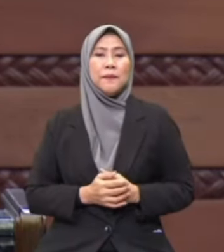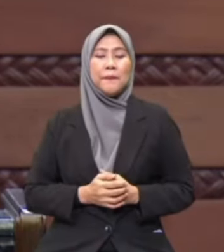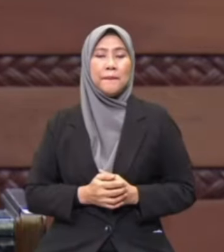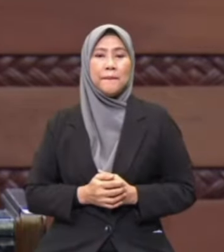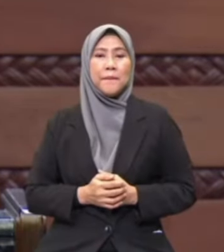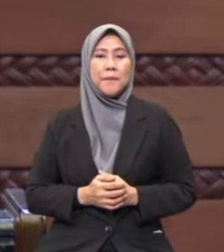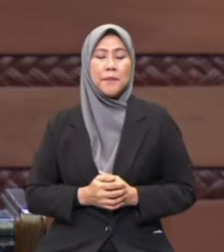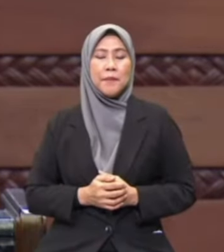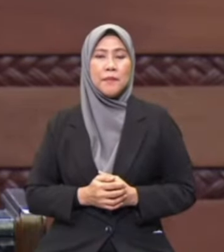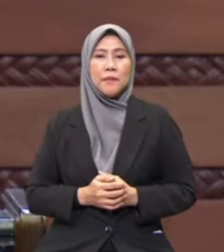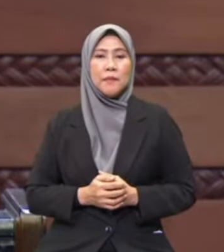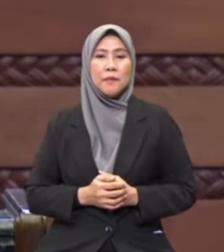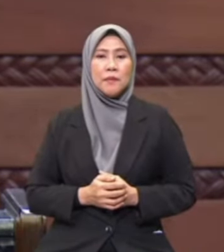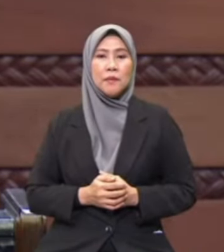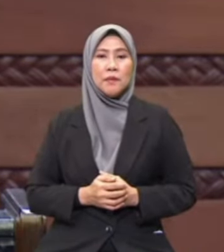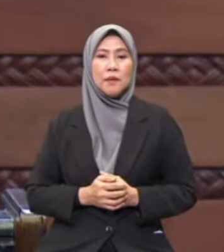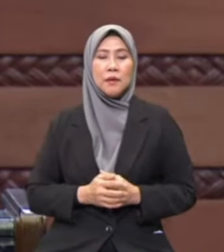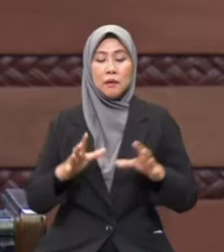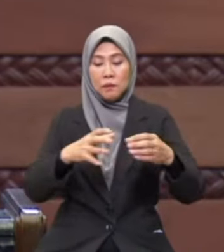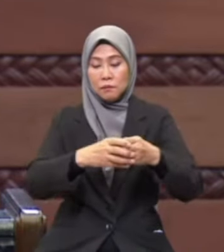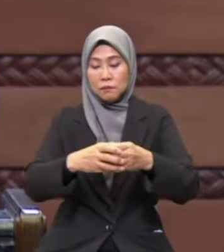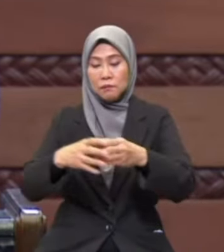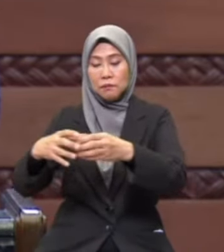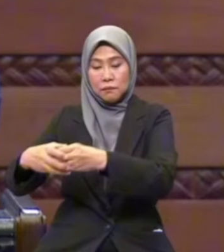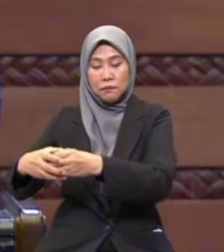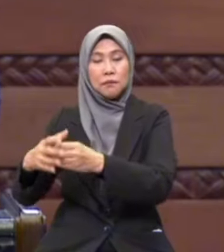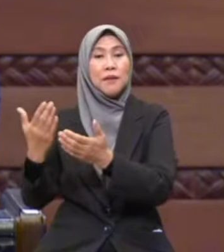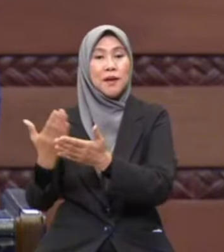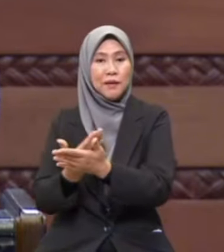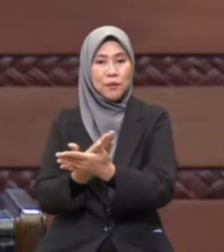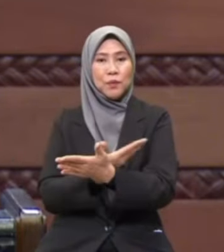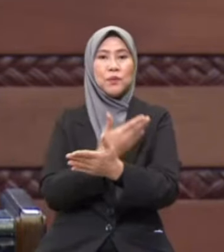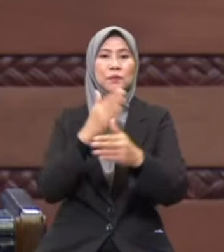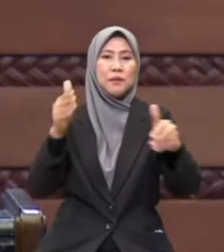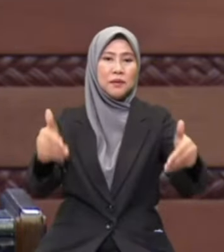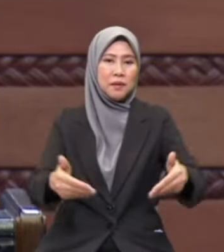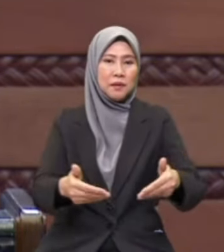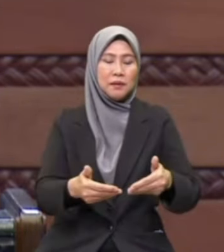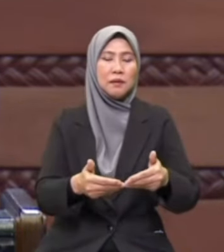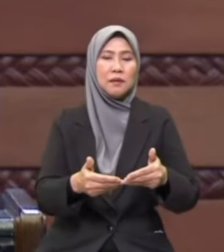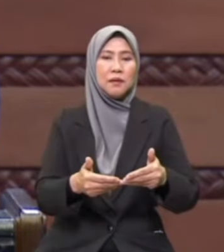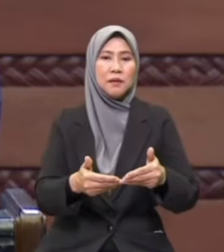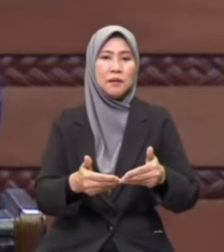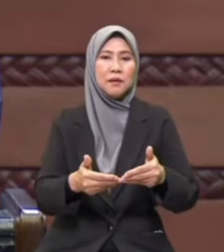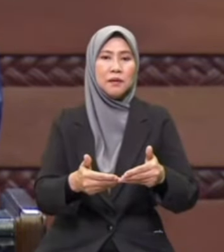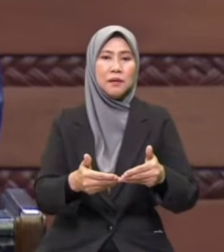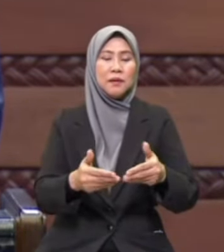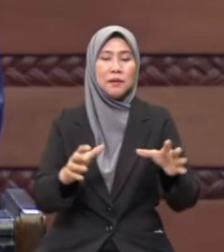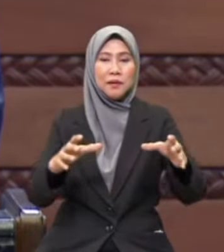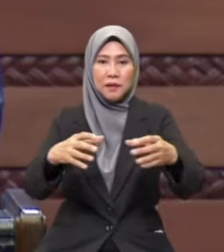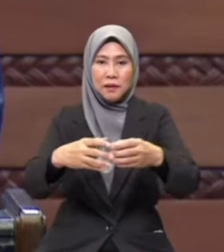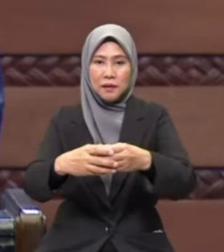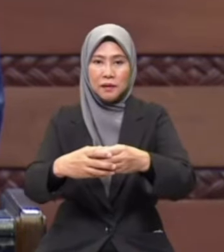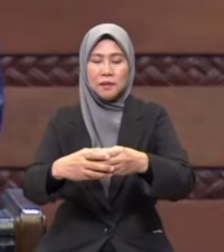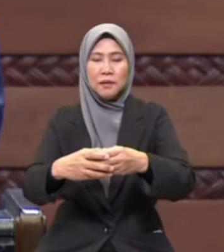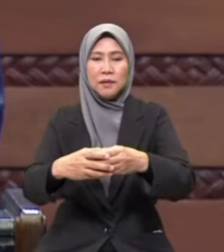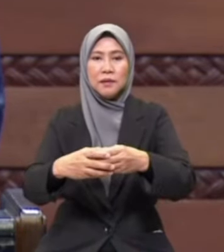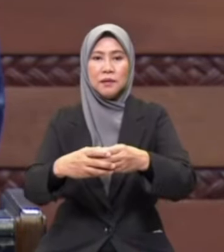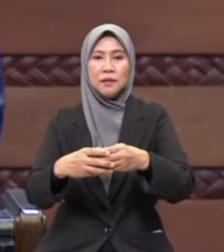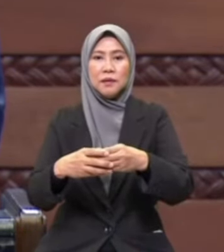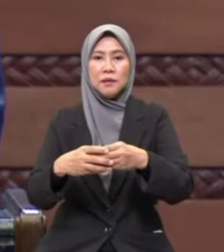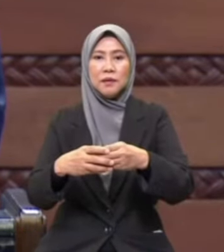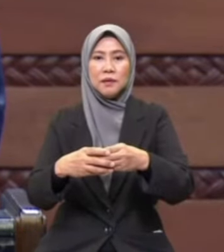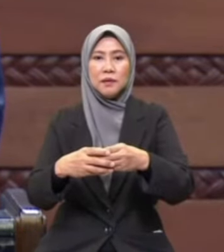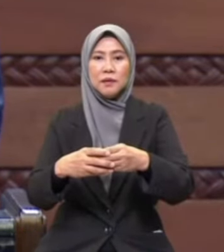mana tiga kategori baru diperkenalkan yaitu kategori P